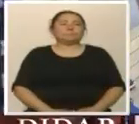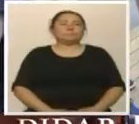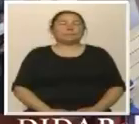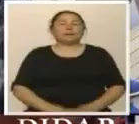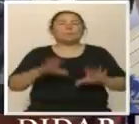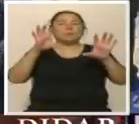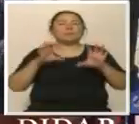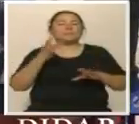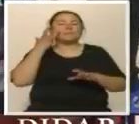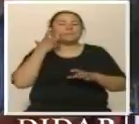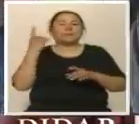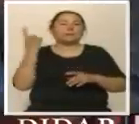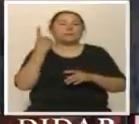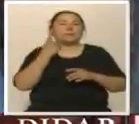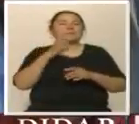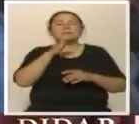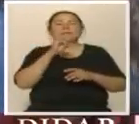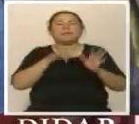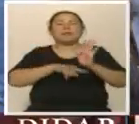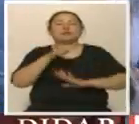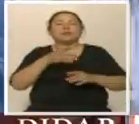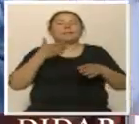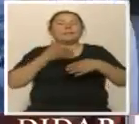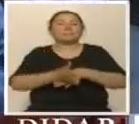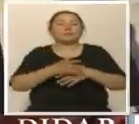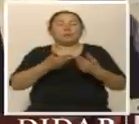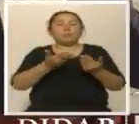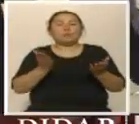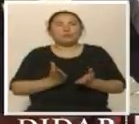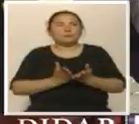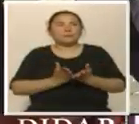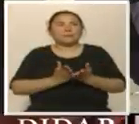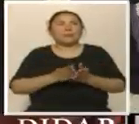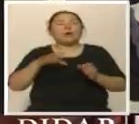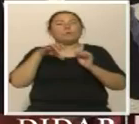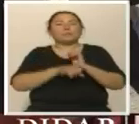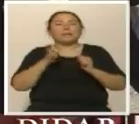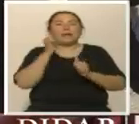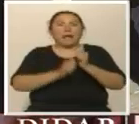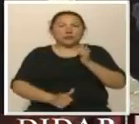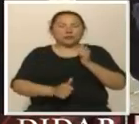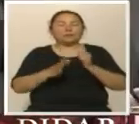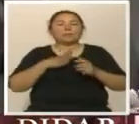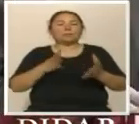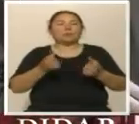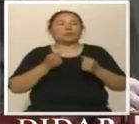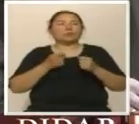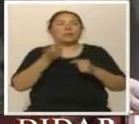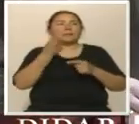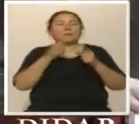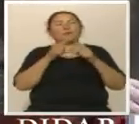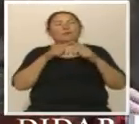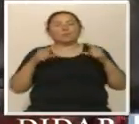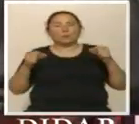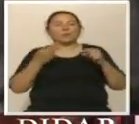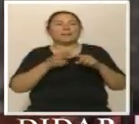по традиции съемка первой серии сериала началась разбивание блюдца штатив камера после чего каждый член команды получил один кусочек тарелки